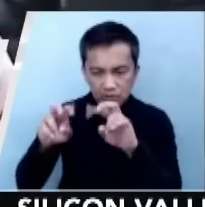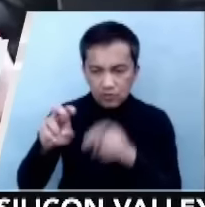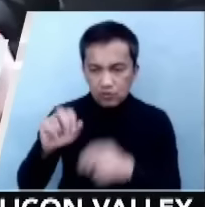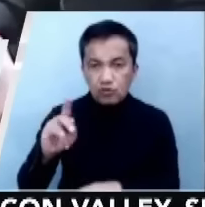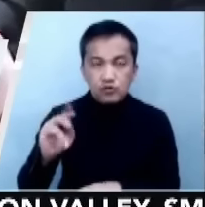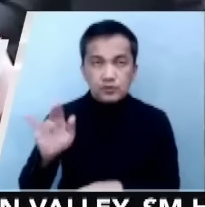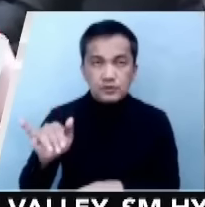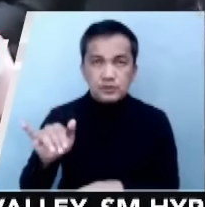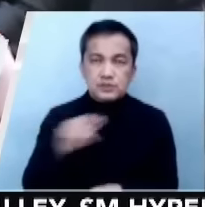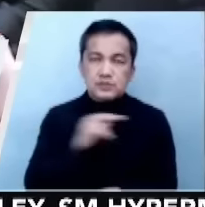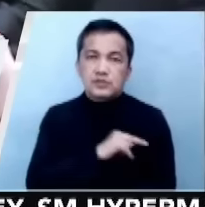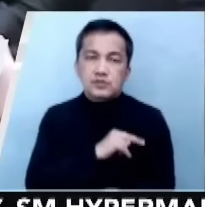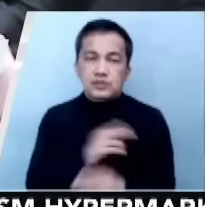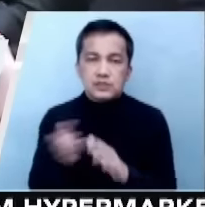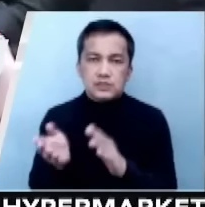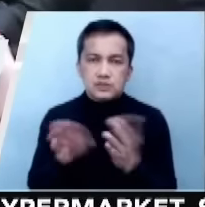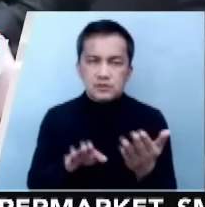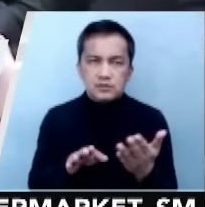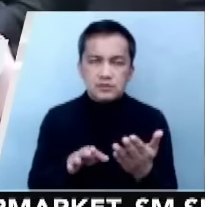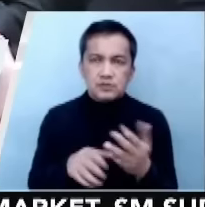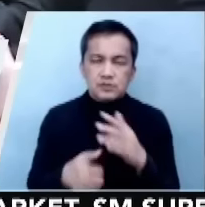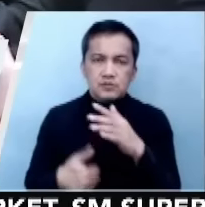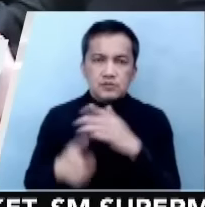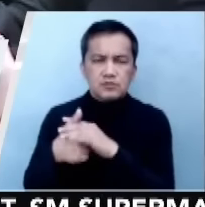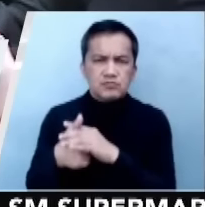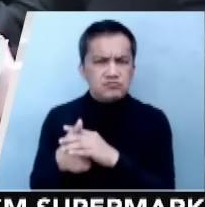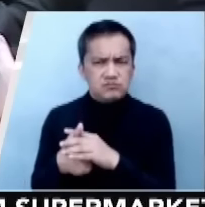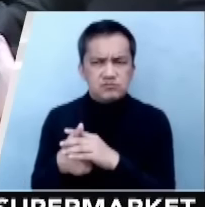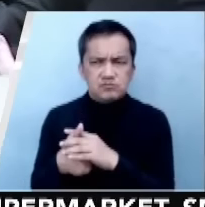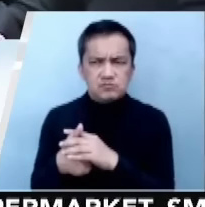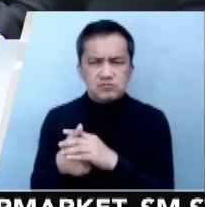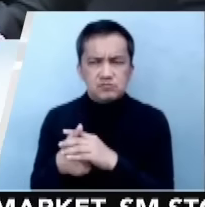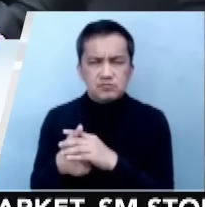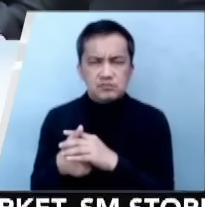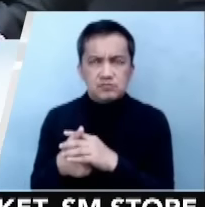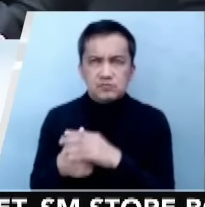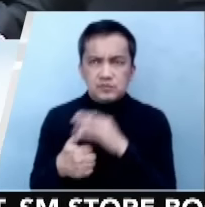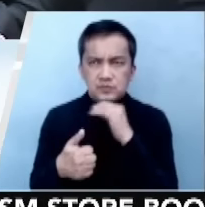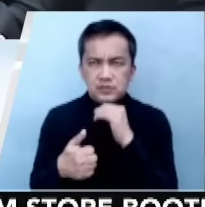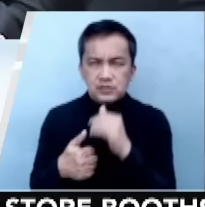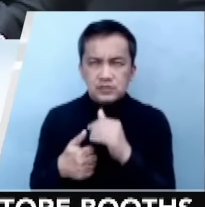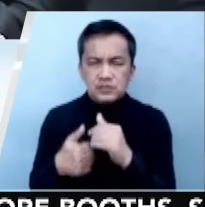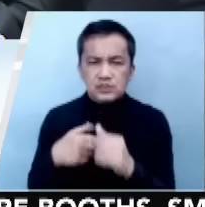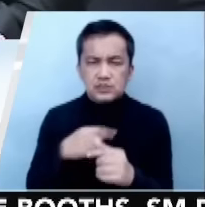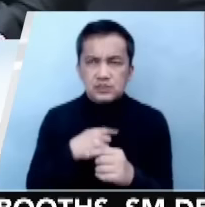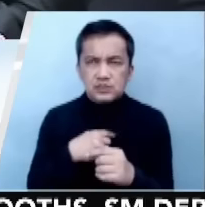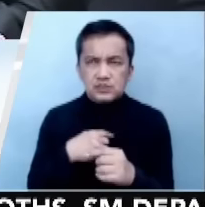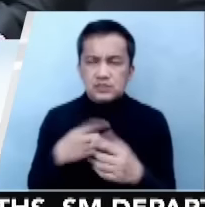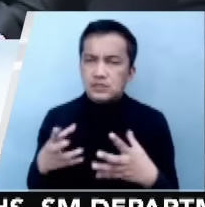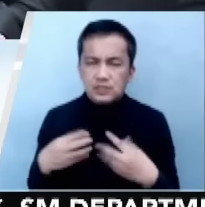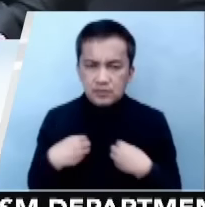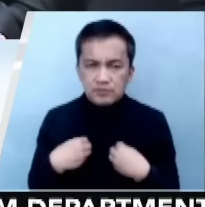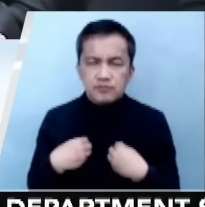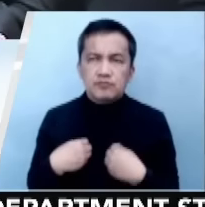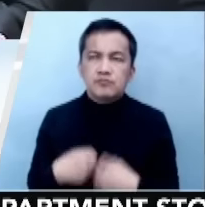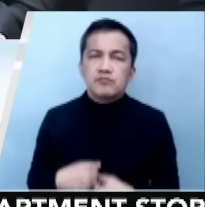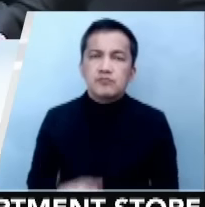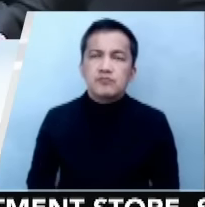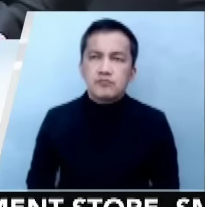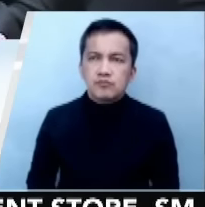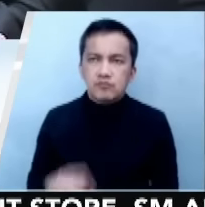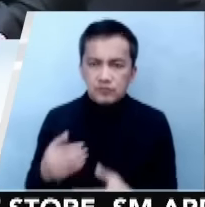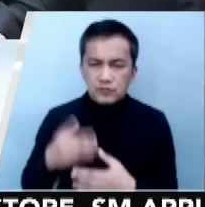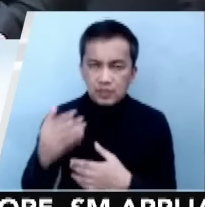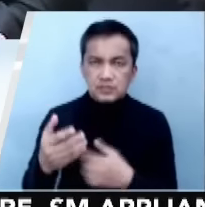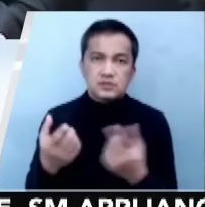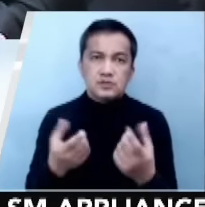natural death ang lumabas. Hindi po natin tinatanggap ito, kaya't ang next course of action